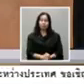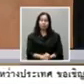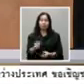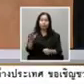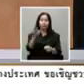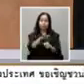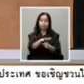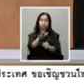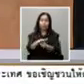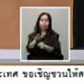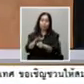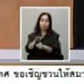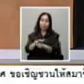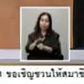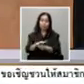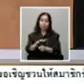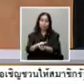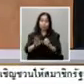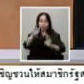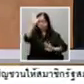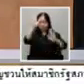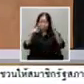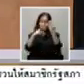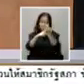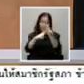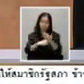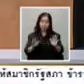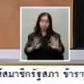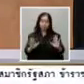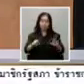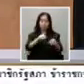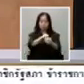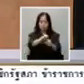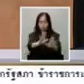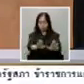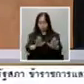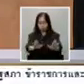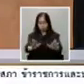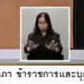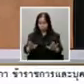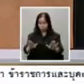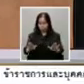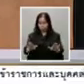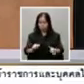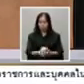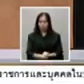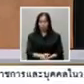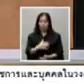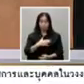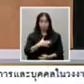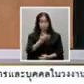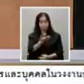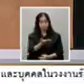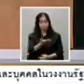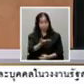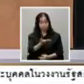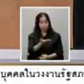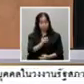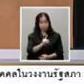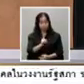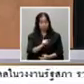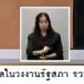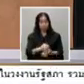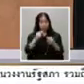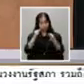ญาตให้ ขออนุญาตท่านเสรีผมประท้วงท่านครับ ขออนุญาตให้ทุกท่านอยู่ในความสงบ ผมให้ท่านเสรี ผมนิดเดียวครับนิดเดียว ตัดสิน